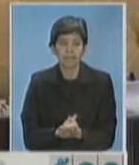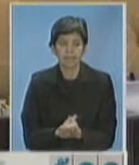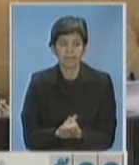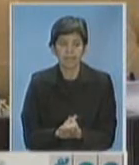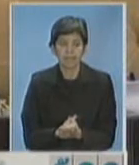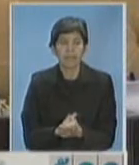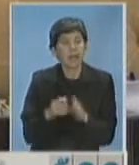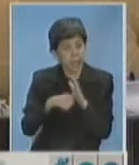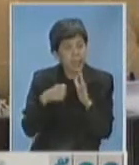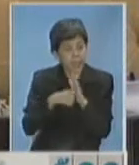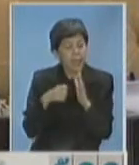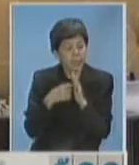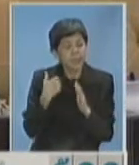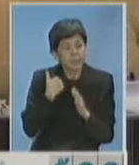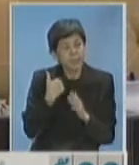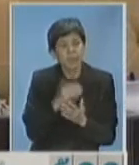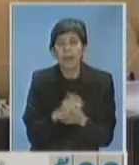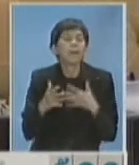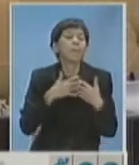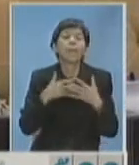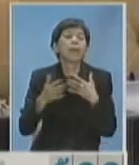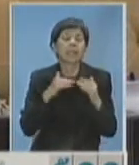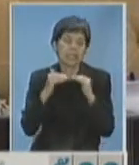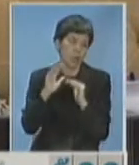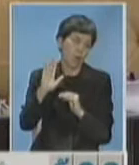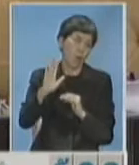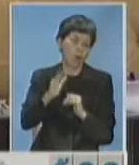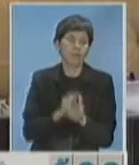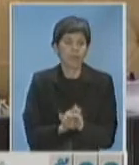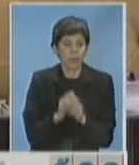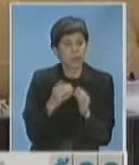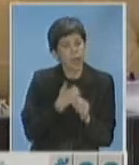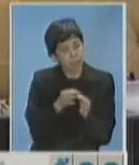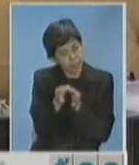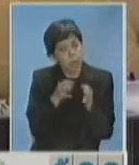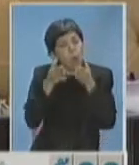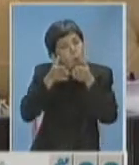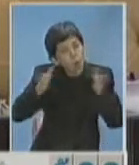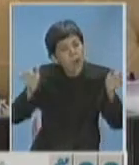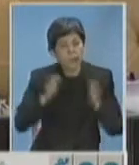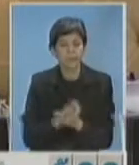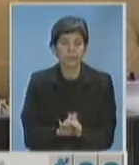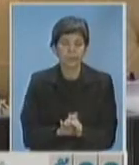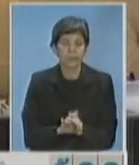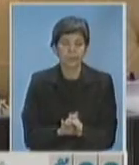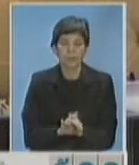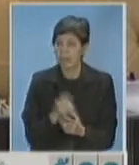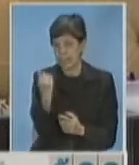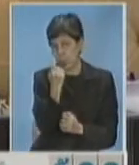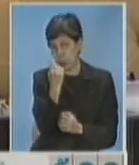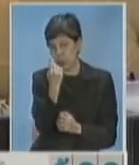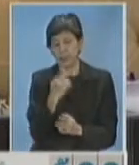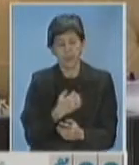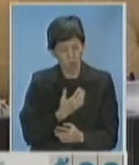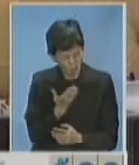ก็มีเหตุผลนะฮะเพราะฉะนั้นแต่ไม่เป็นไรก็เป็นสิทธิ์ของท่านอ่ะเพราะท่านสงวนไว้ภาพรวมขอประเด็นเดียวฮะ